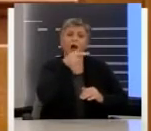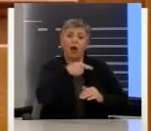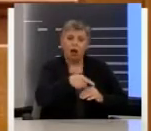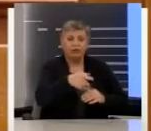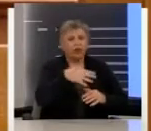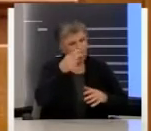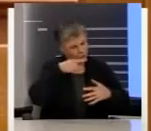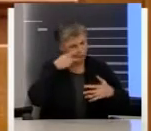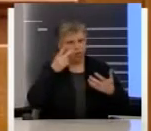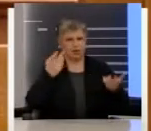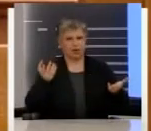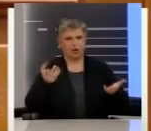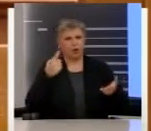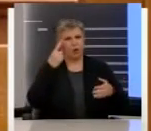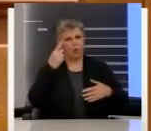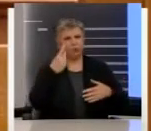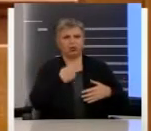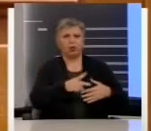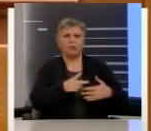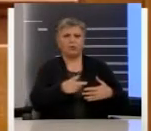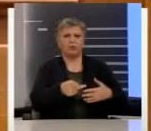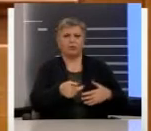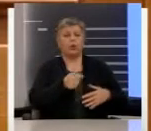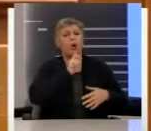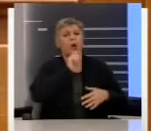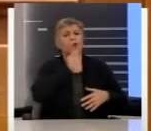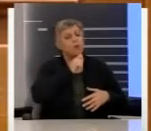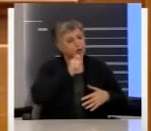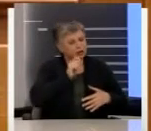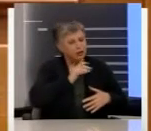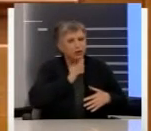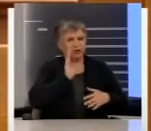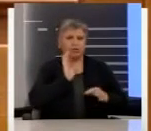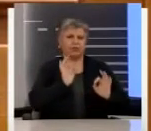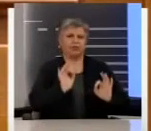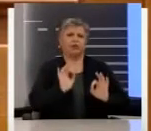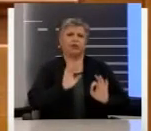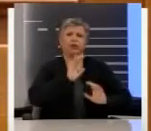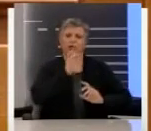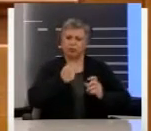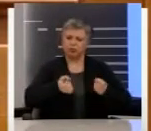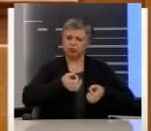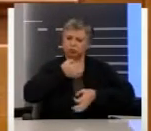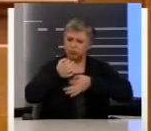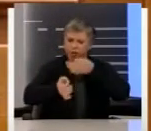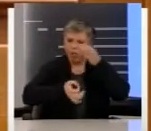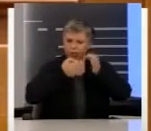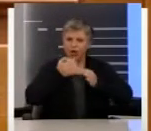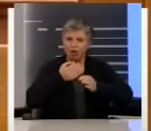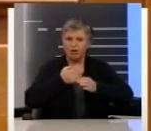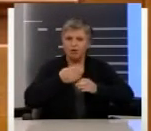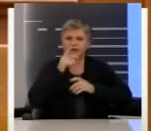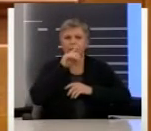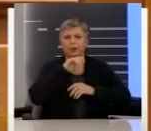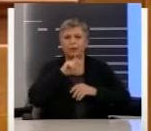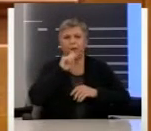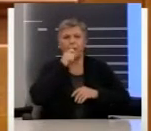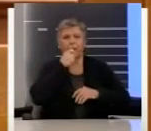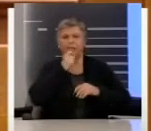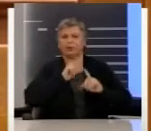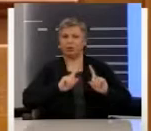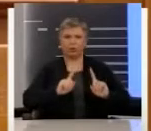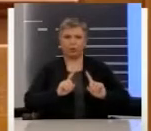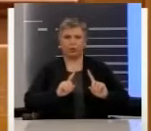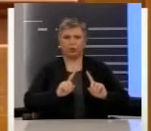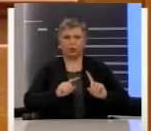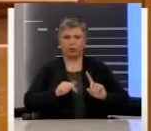να έχουν απόψεις και πολιτικές και να τις εκφράζουν και να μην τις κρύβουν. Αλλά όμως